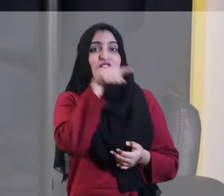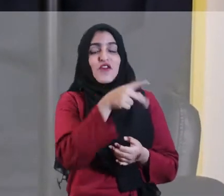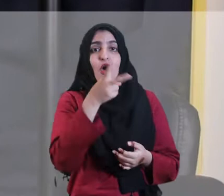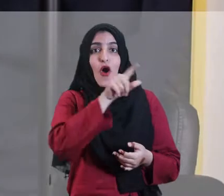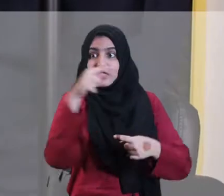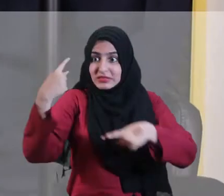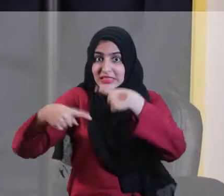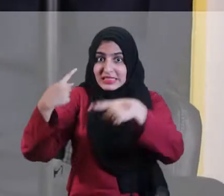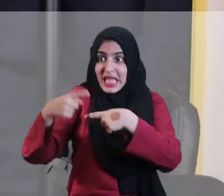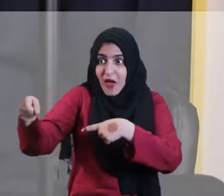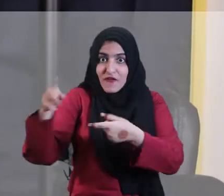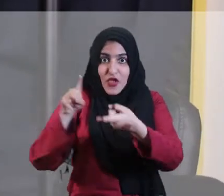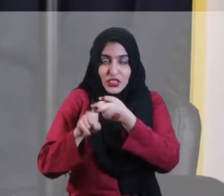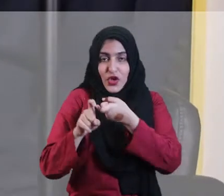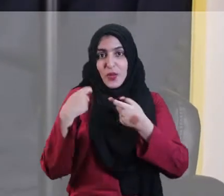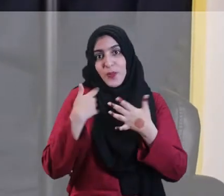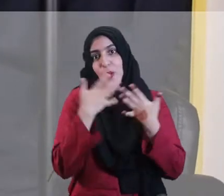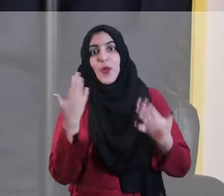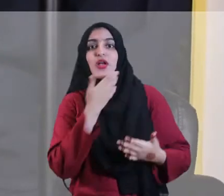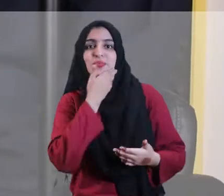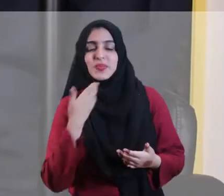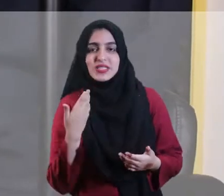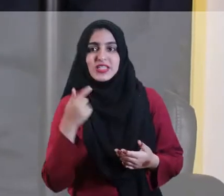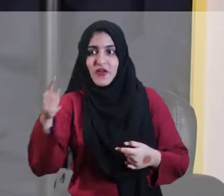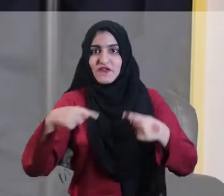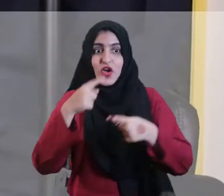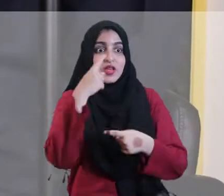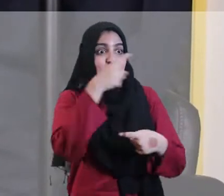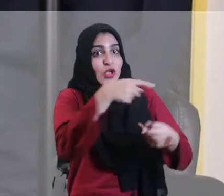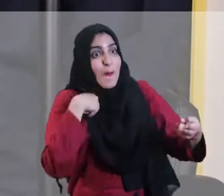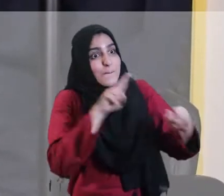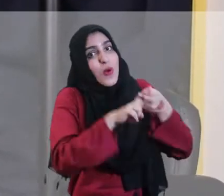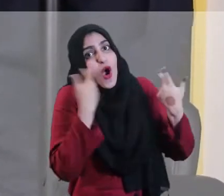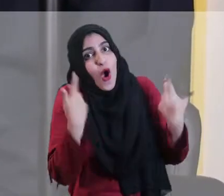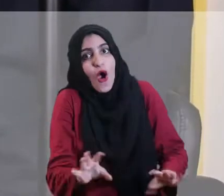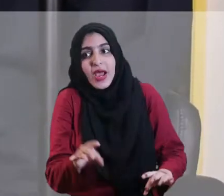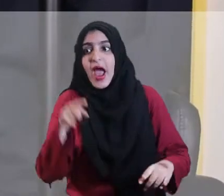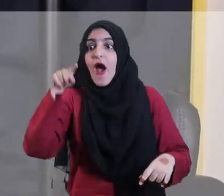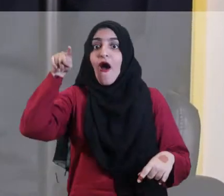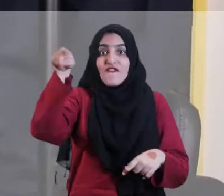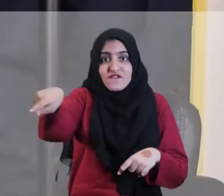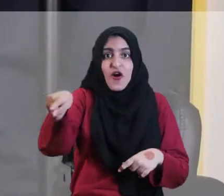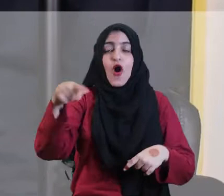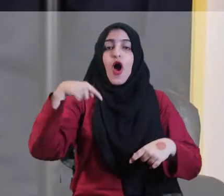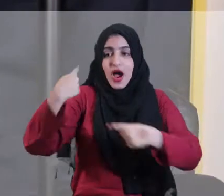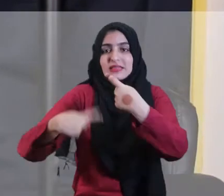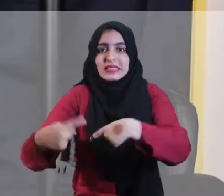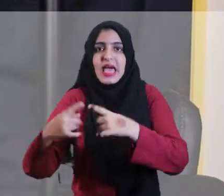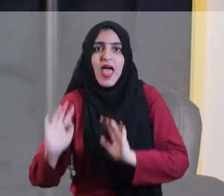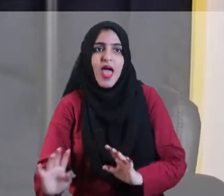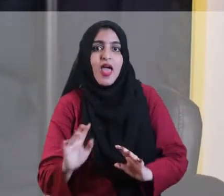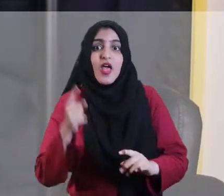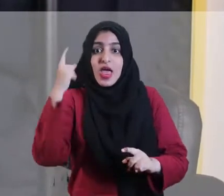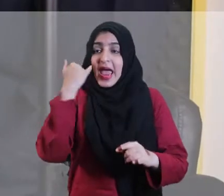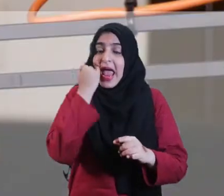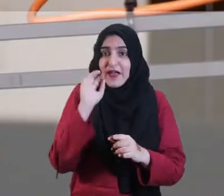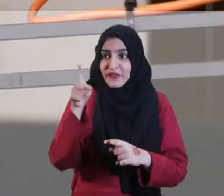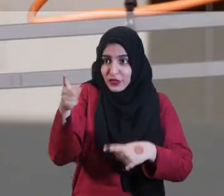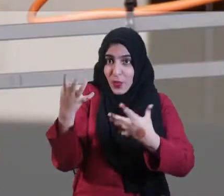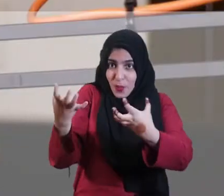यौन इस पॉइंट से गाइडेंस की जरूरत मैं आपको रूप